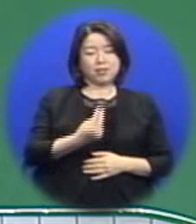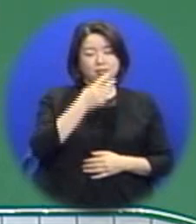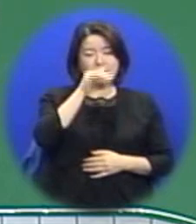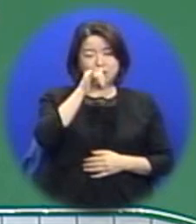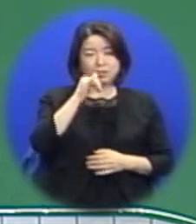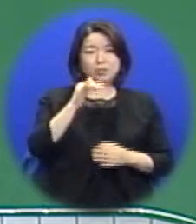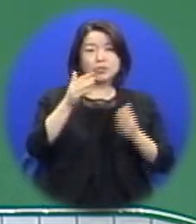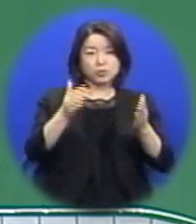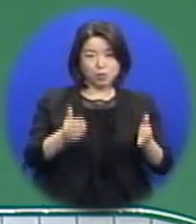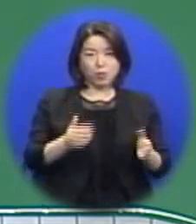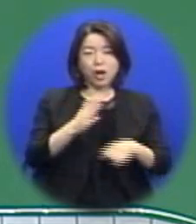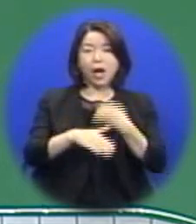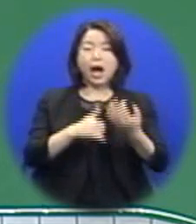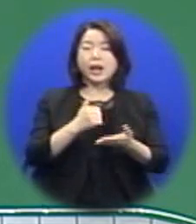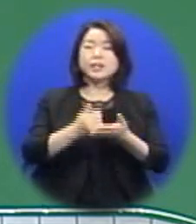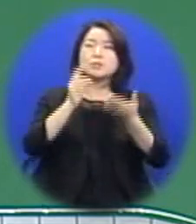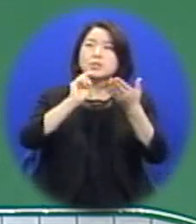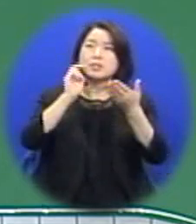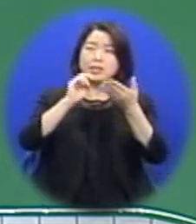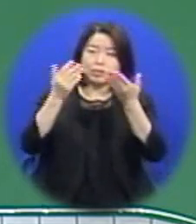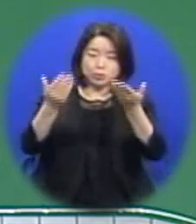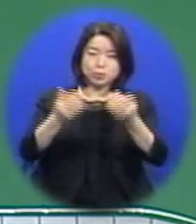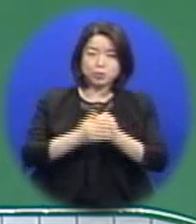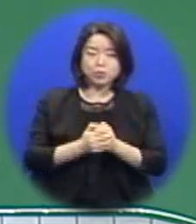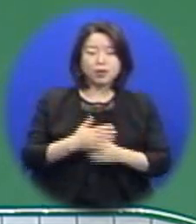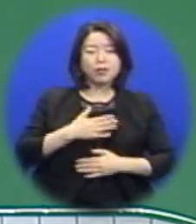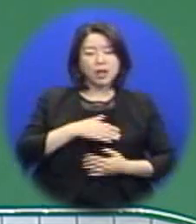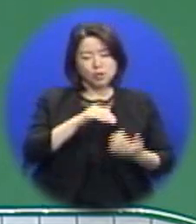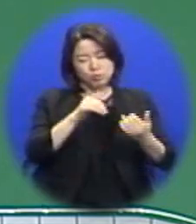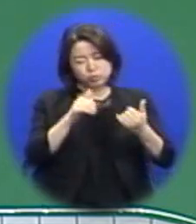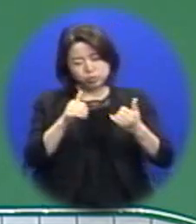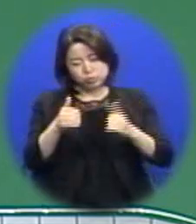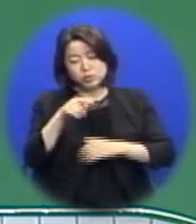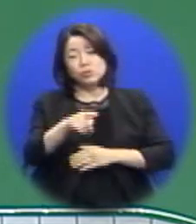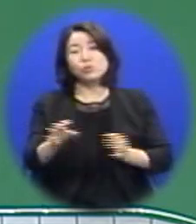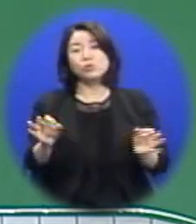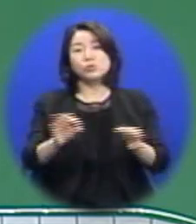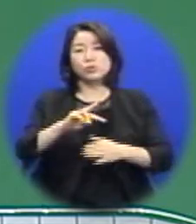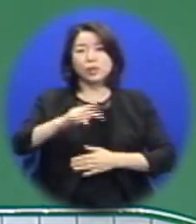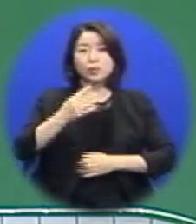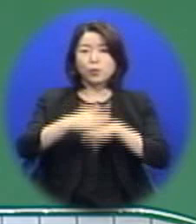노래하고 내가 숨지는 그 순간까지도 나는 하나님을 노래할 것이라.